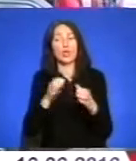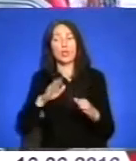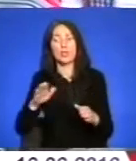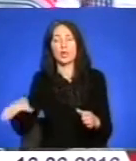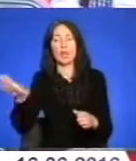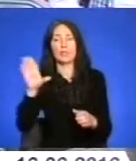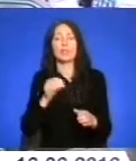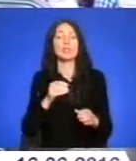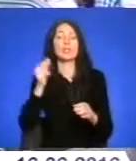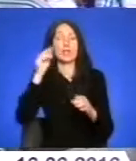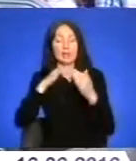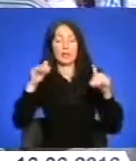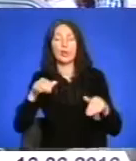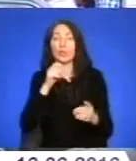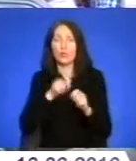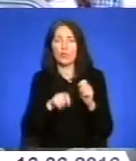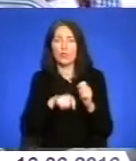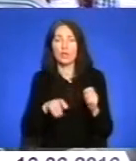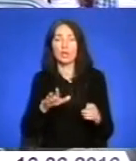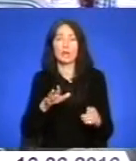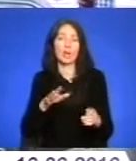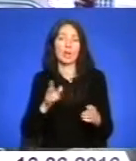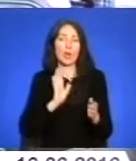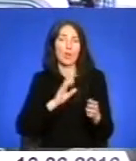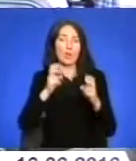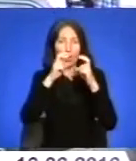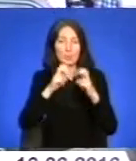табори оздоровчі, вони провірені, пройшли відповідні обстеження, які там